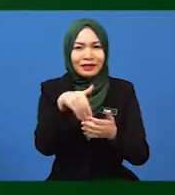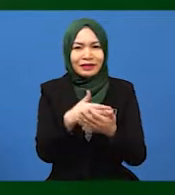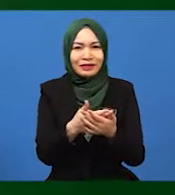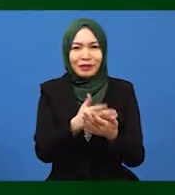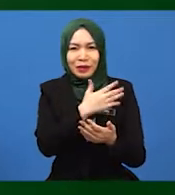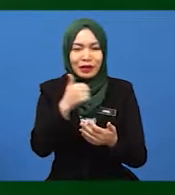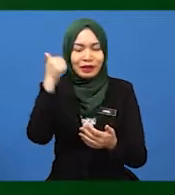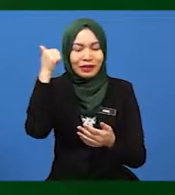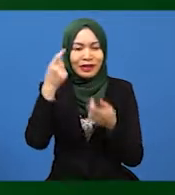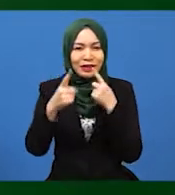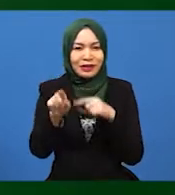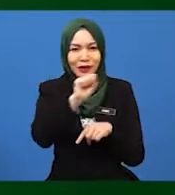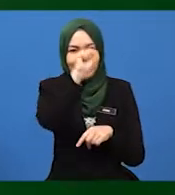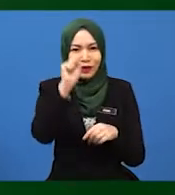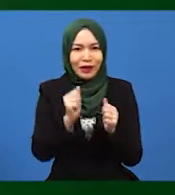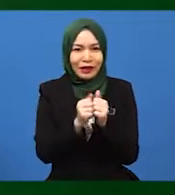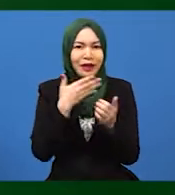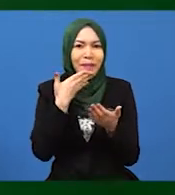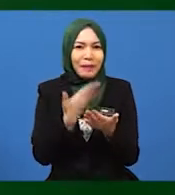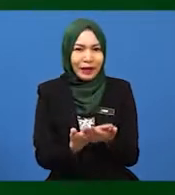berjaya menjawab soalan dengan baik.